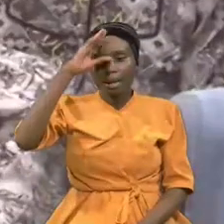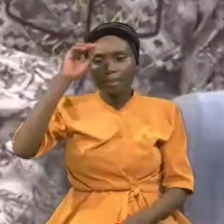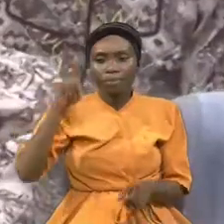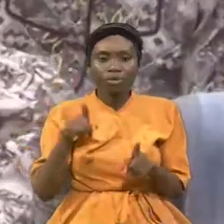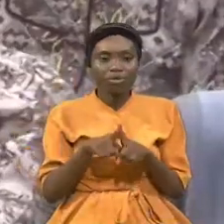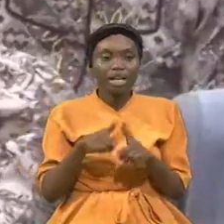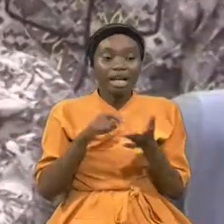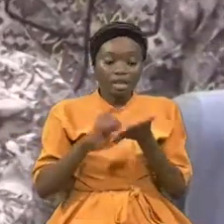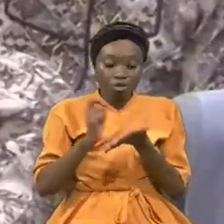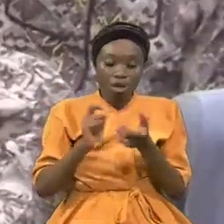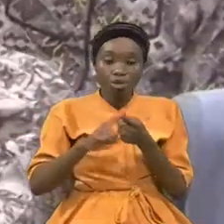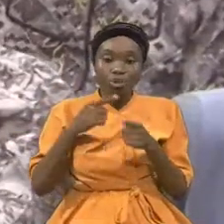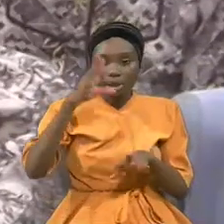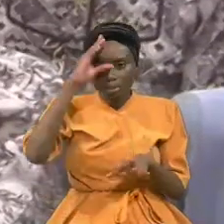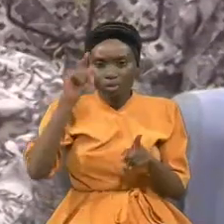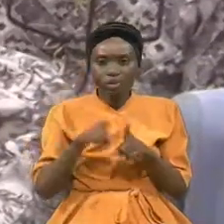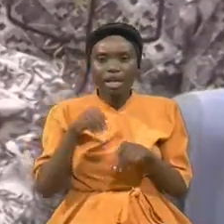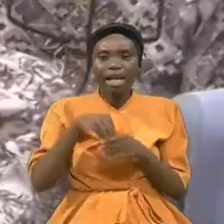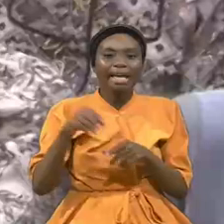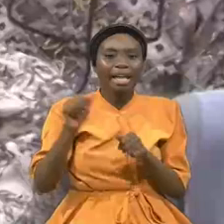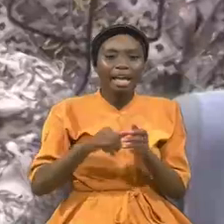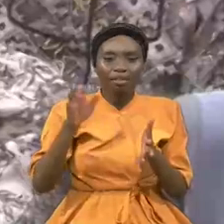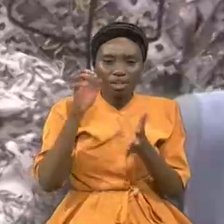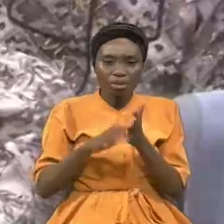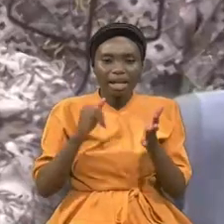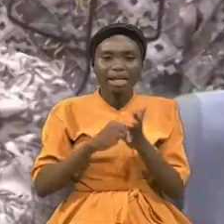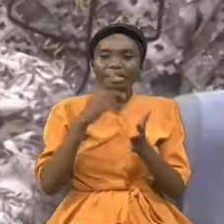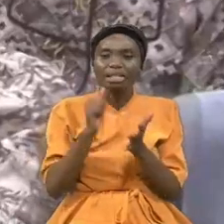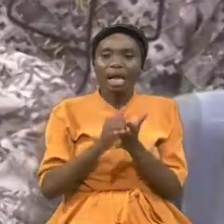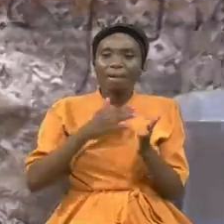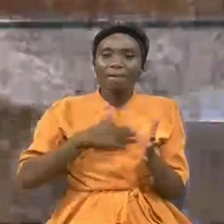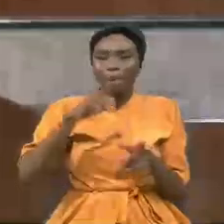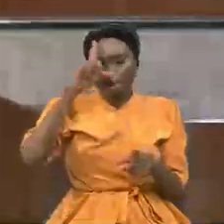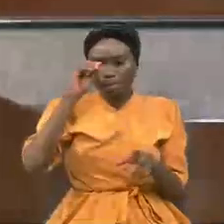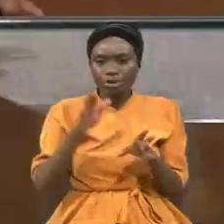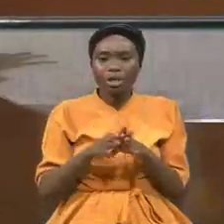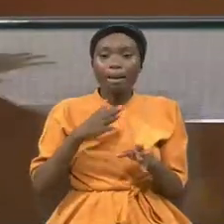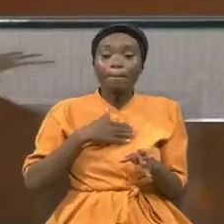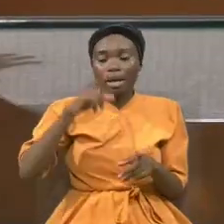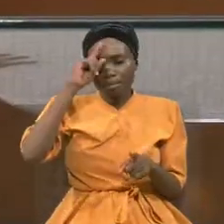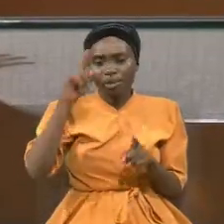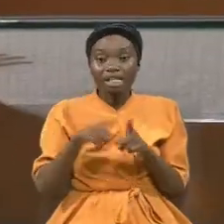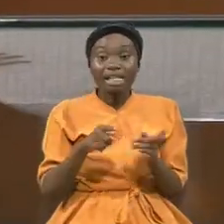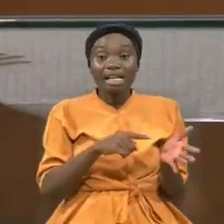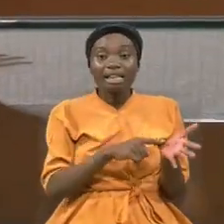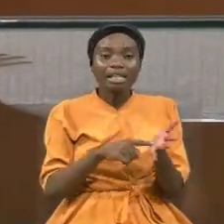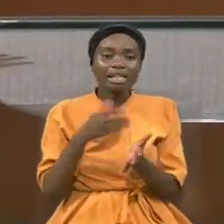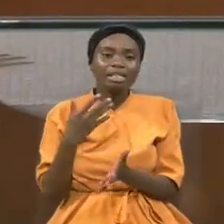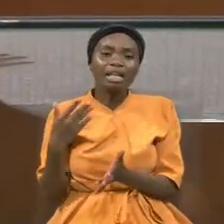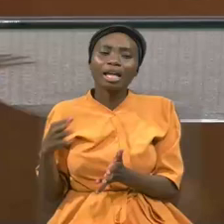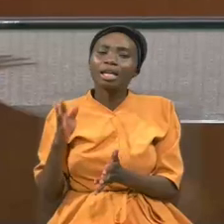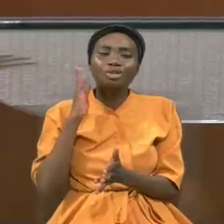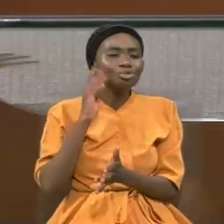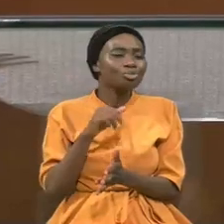pas, mes frères, il écrivait à des frères, et dans chaque chapitre, il dit, mes frères, il ne